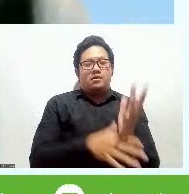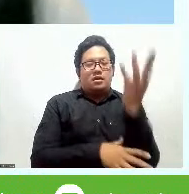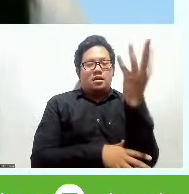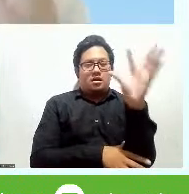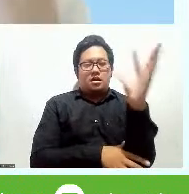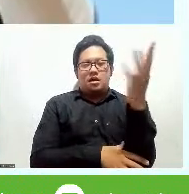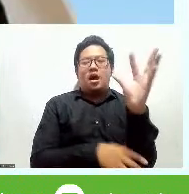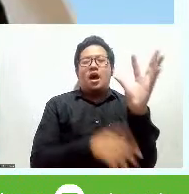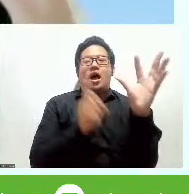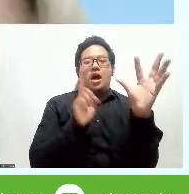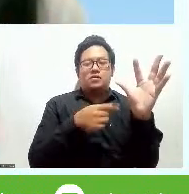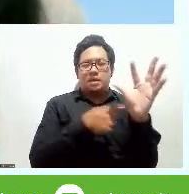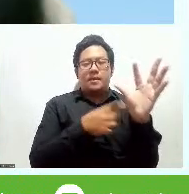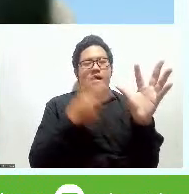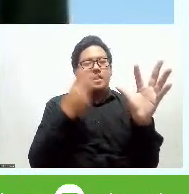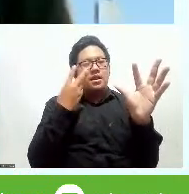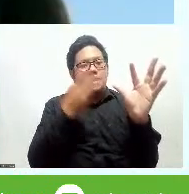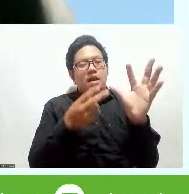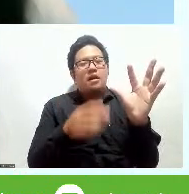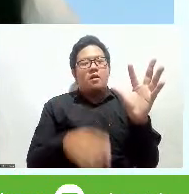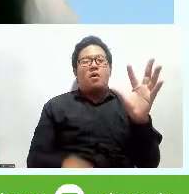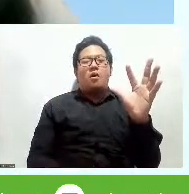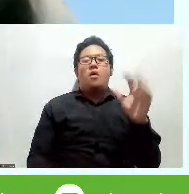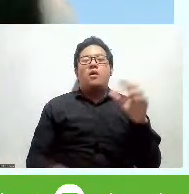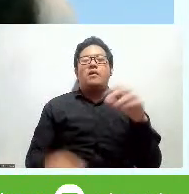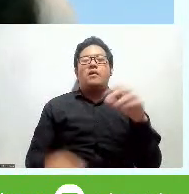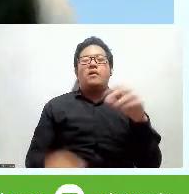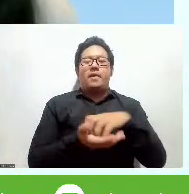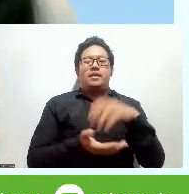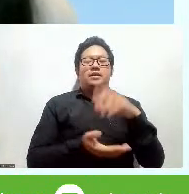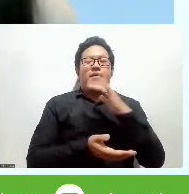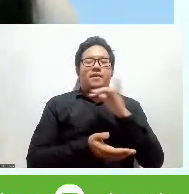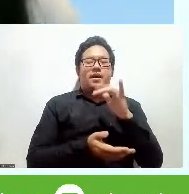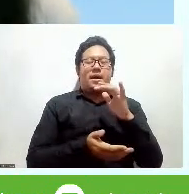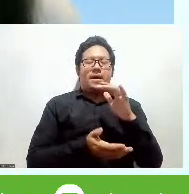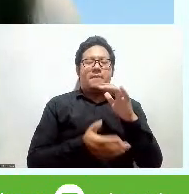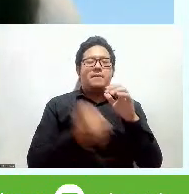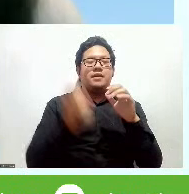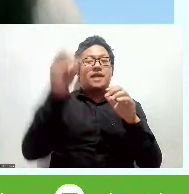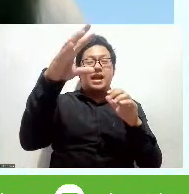yang bisa Oh salah Nih coba lagi karena